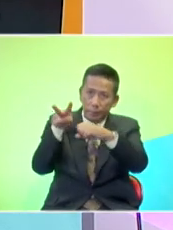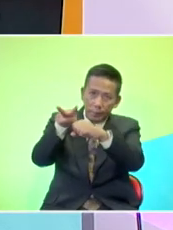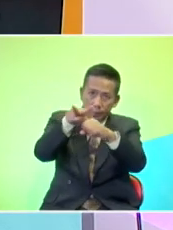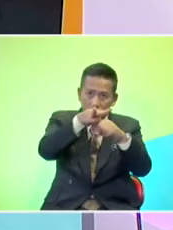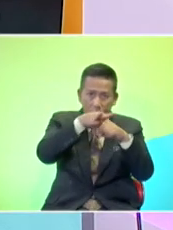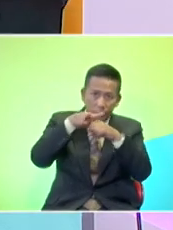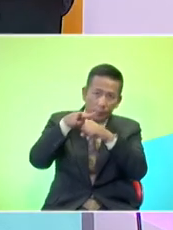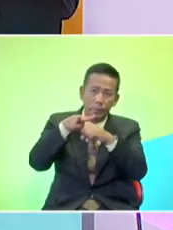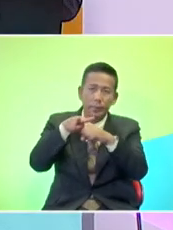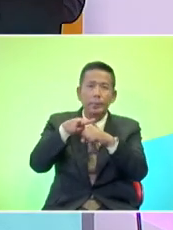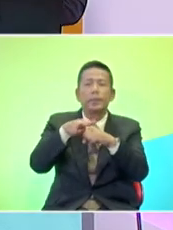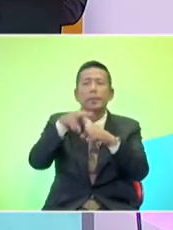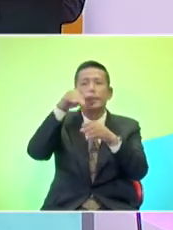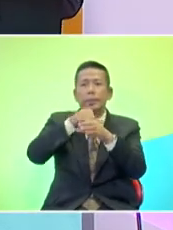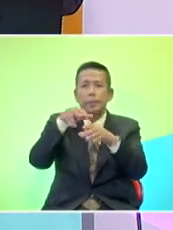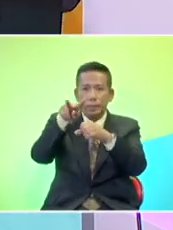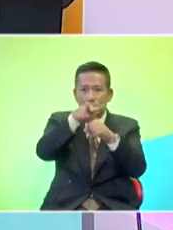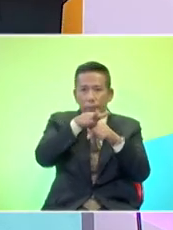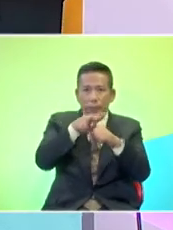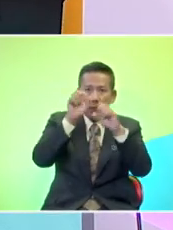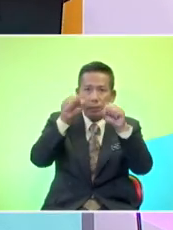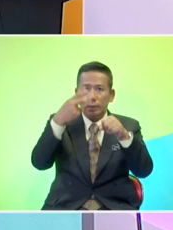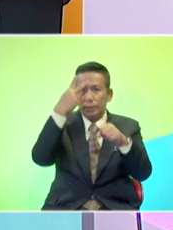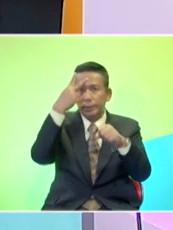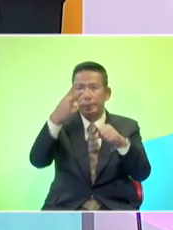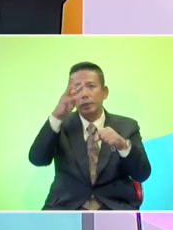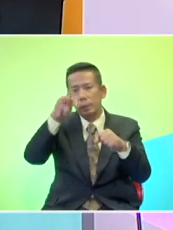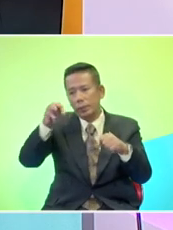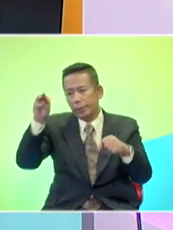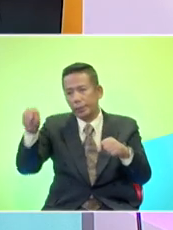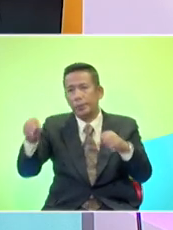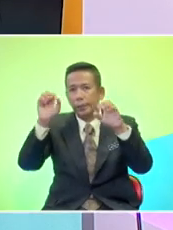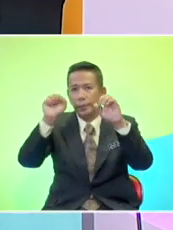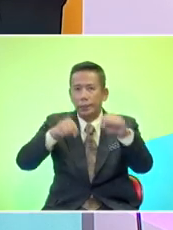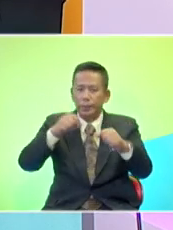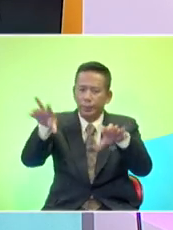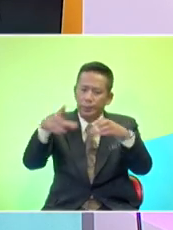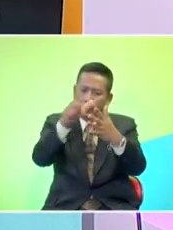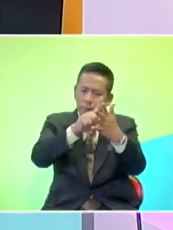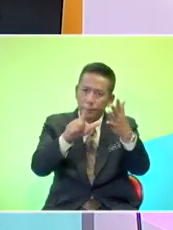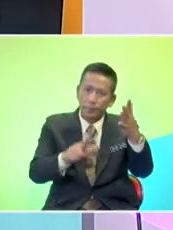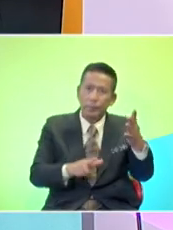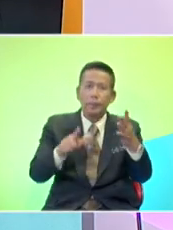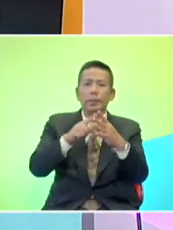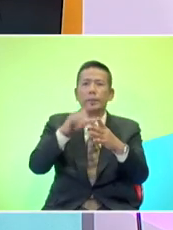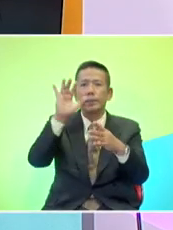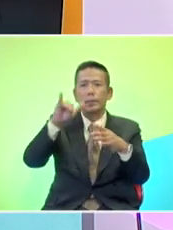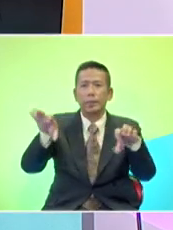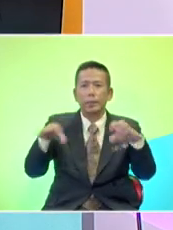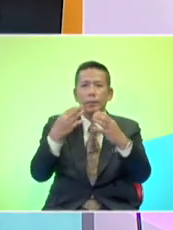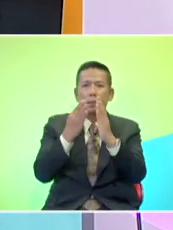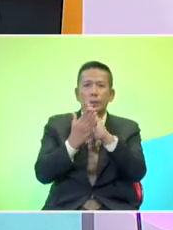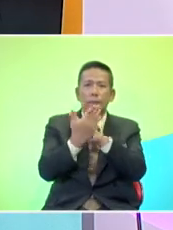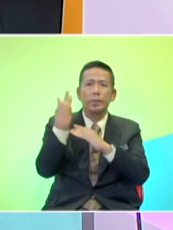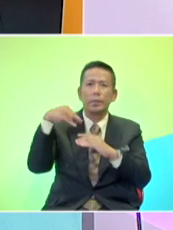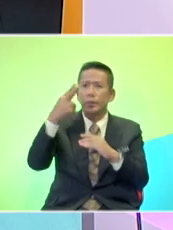di dalam pembahasan guru-guru boleh melihat sejauh mana murid-murid boleh menghasilkan lakaran motif yang disediakan oleh mereka dari segi